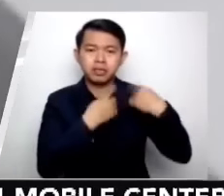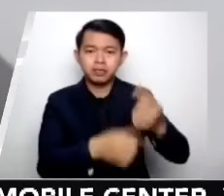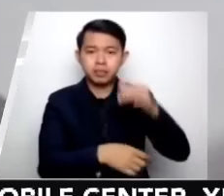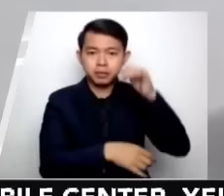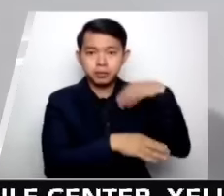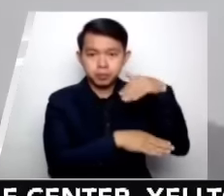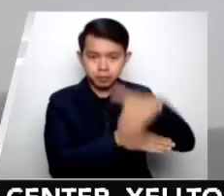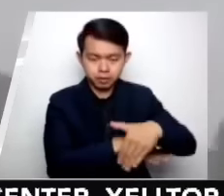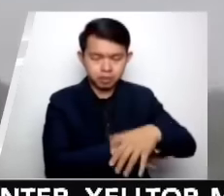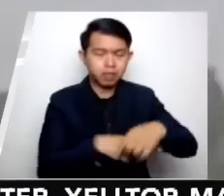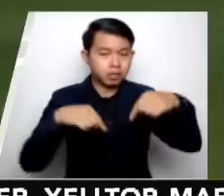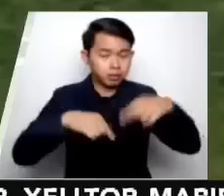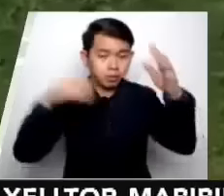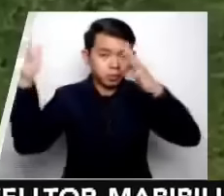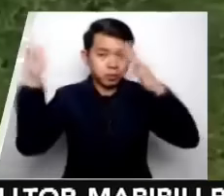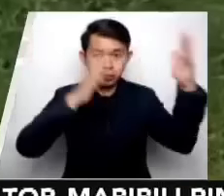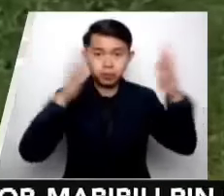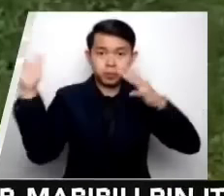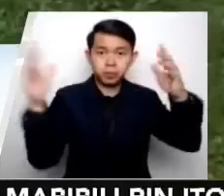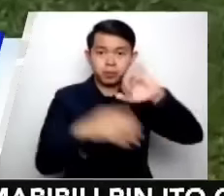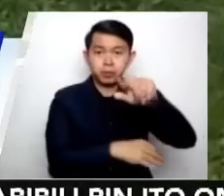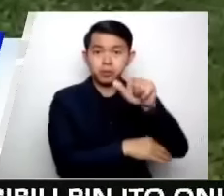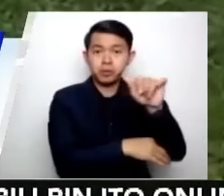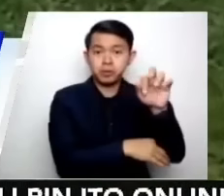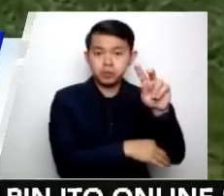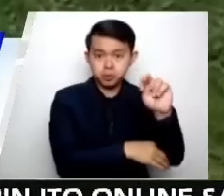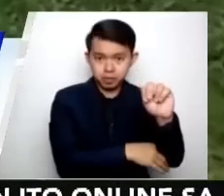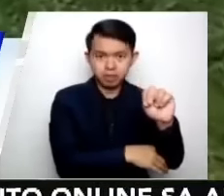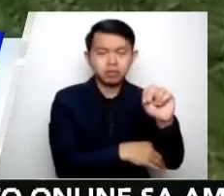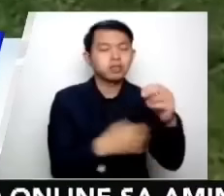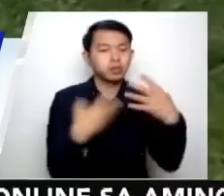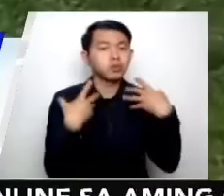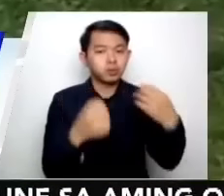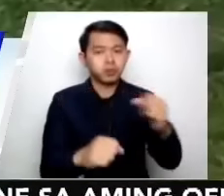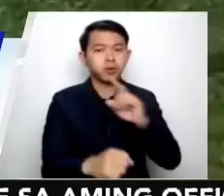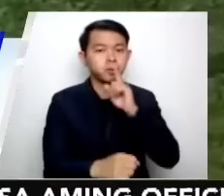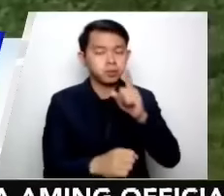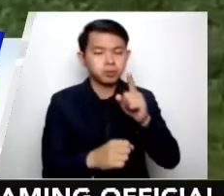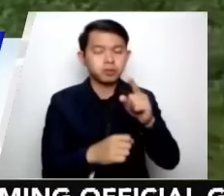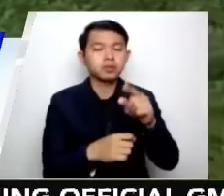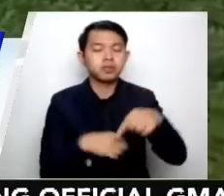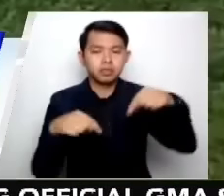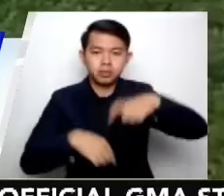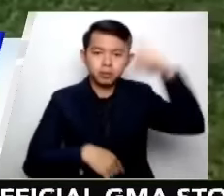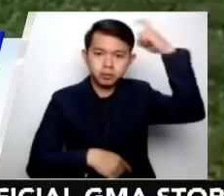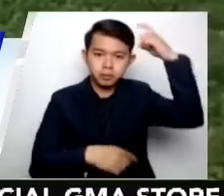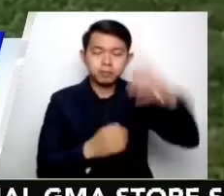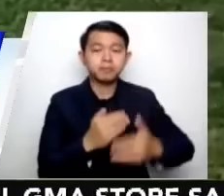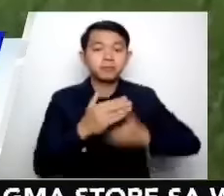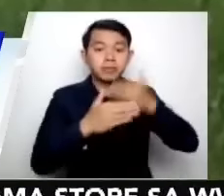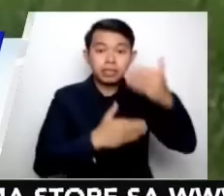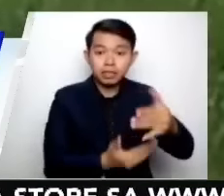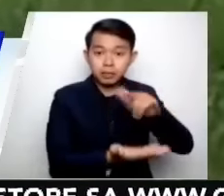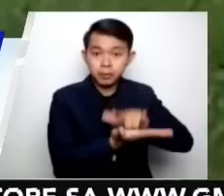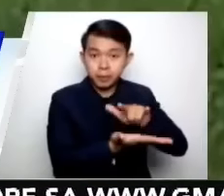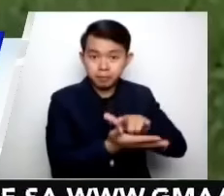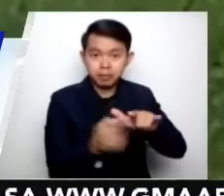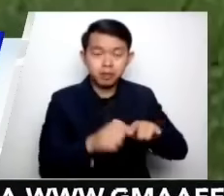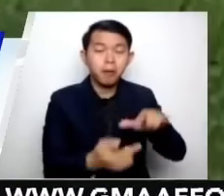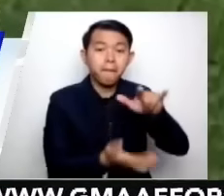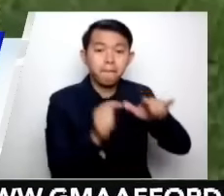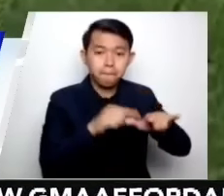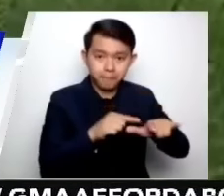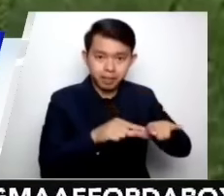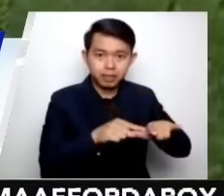na bagyo dito sa Batanes. Isa namang 5-seater plane sa Basco Airport ang nawasak. Ayon kay Governor Marilu